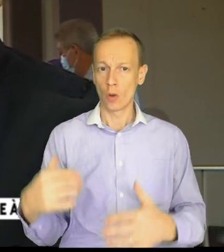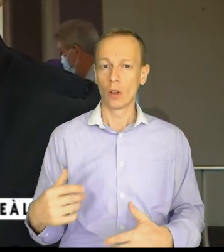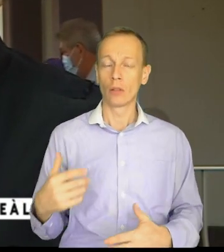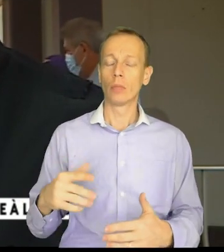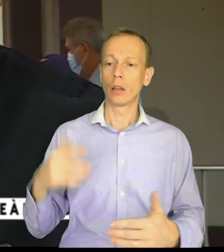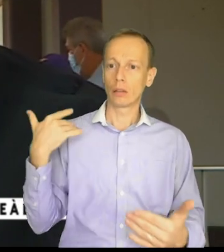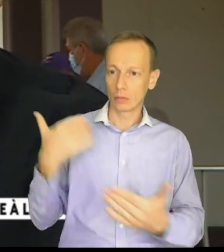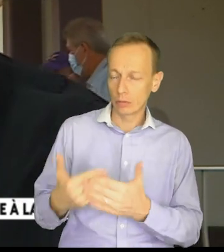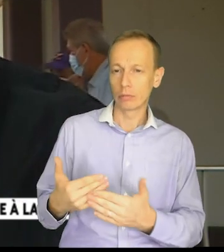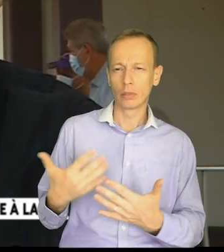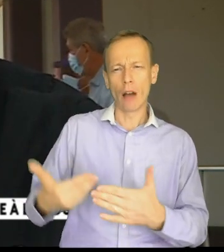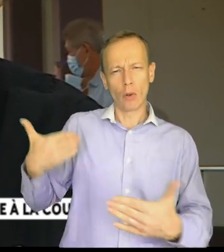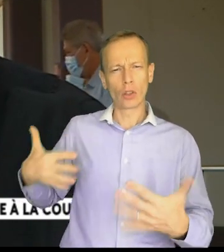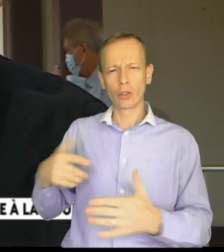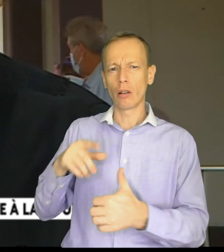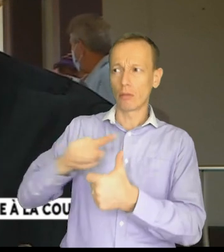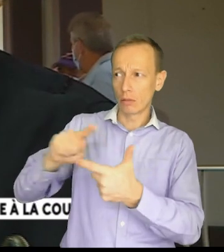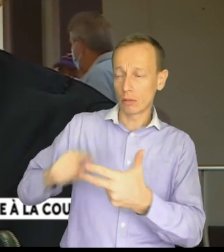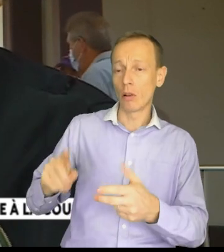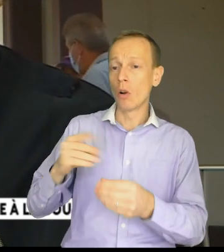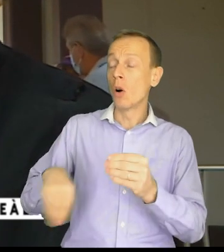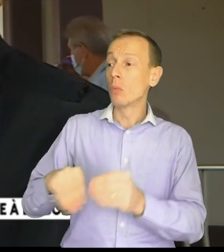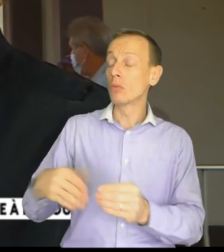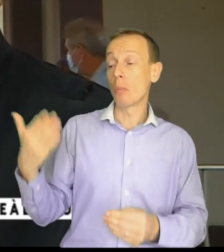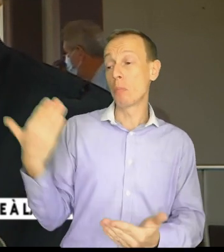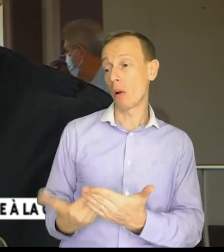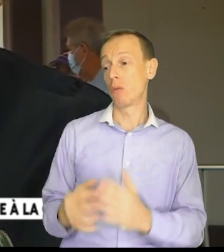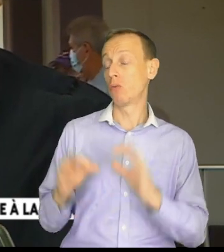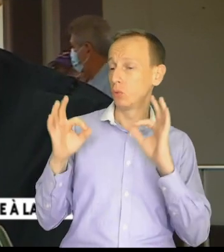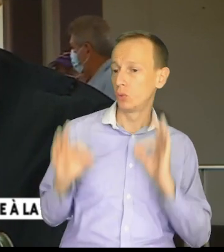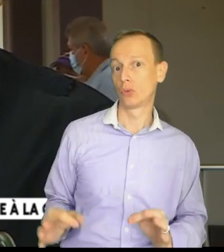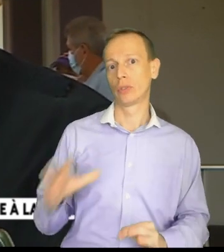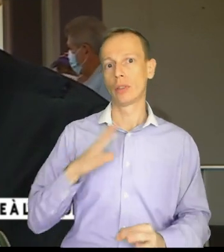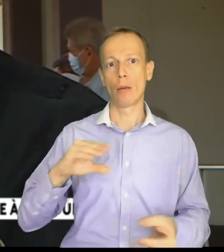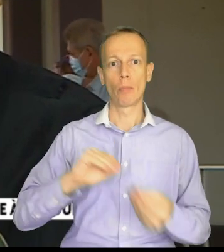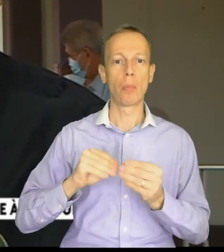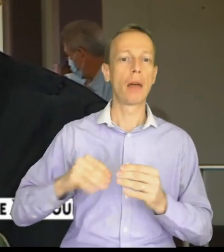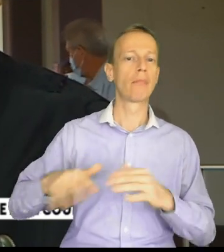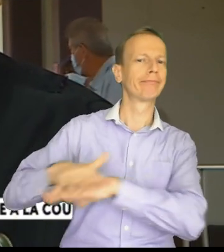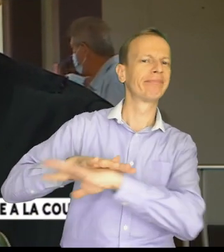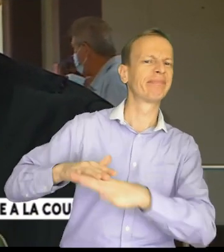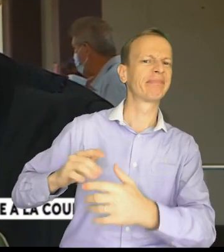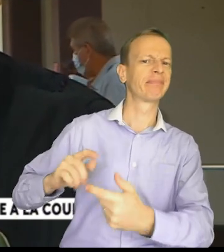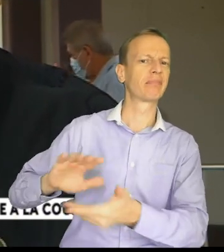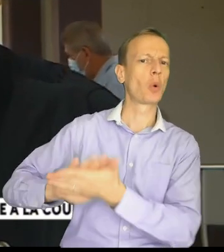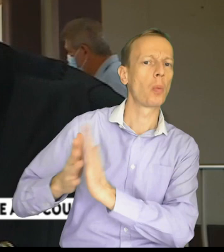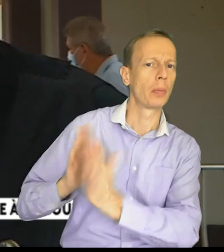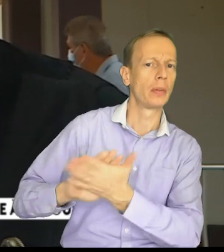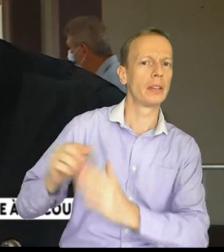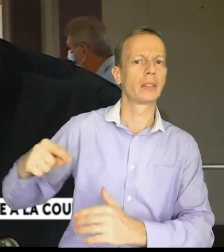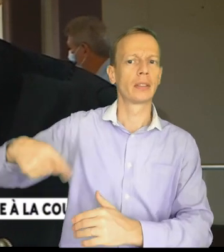depuis cet incident, il y a une confirmation, si besoin en était encore, de ce qu'il existe des manœuvres qui ont